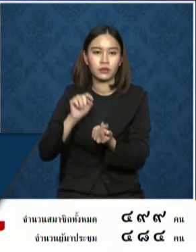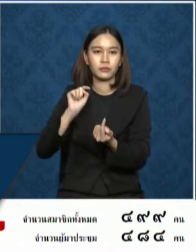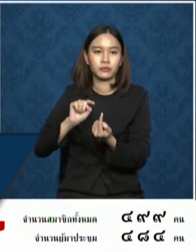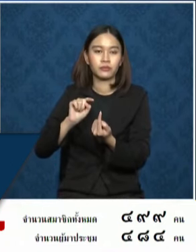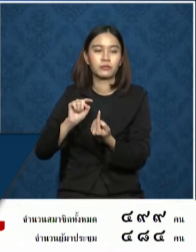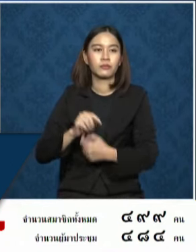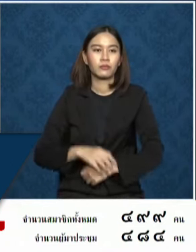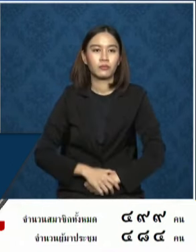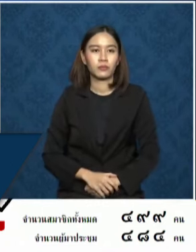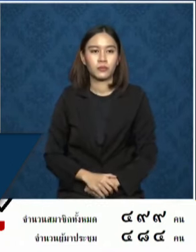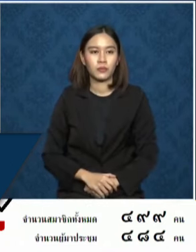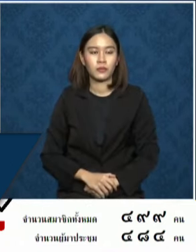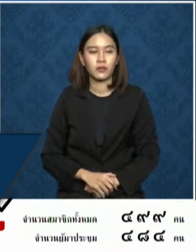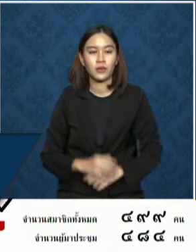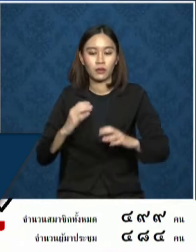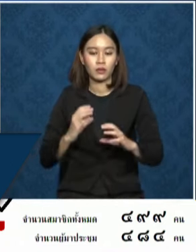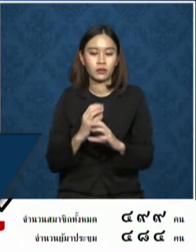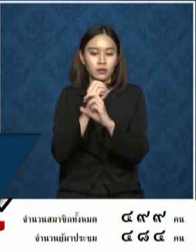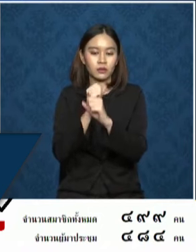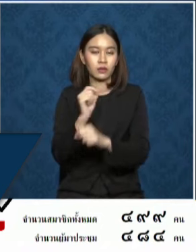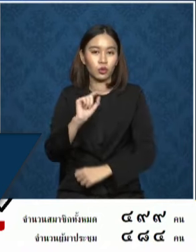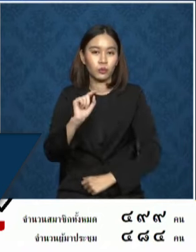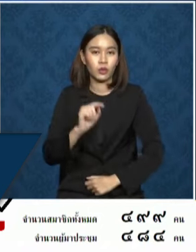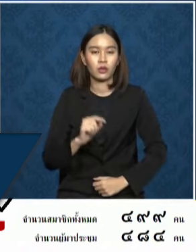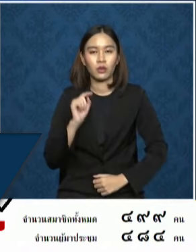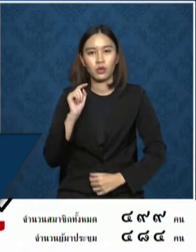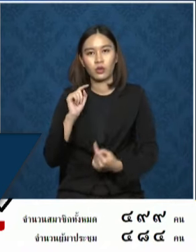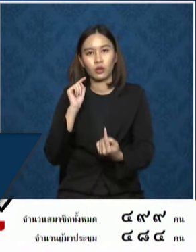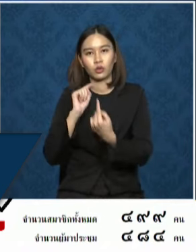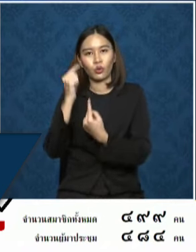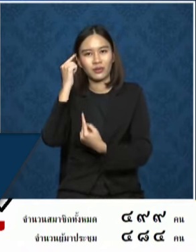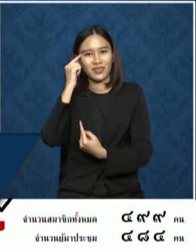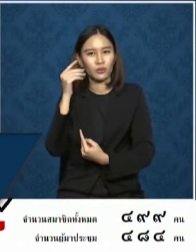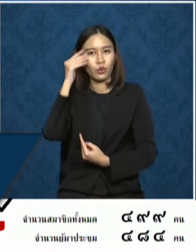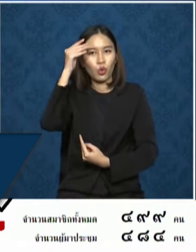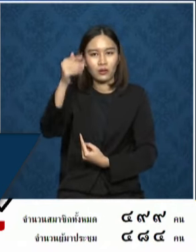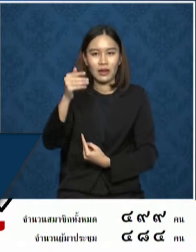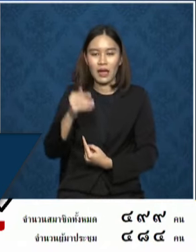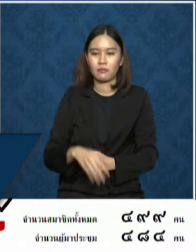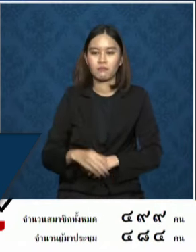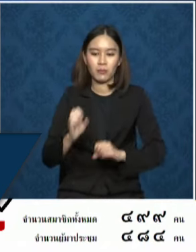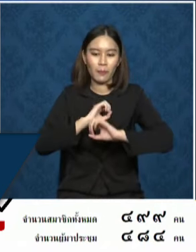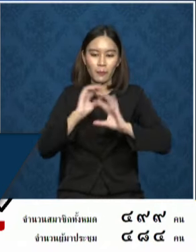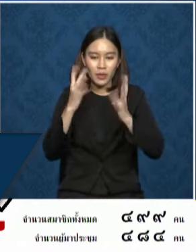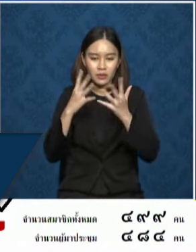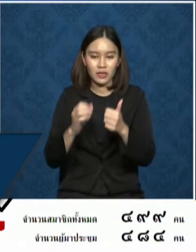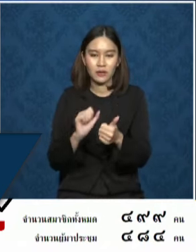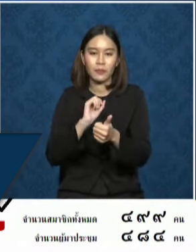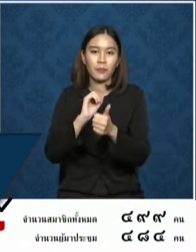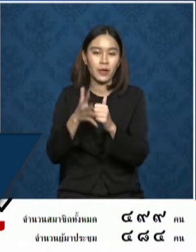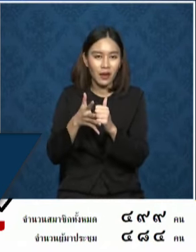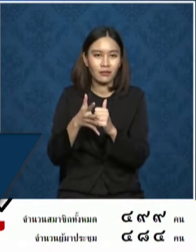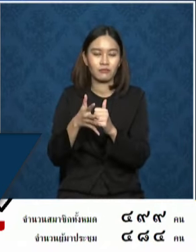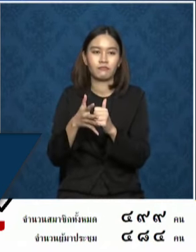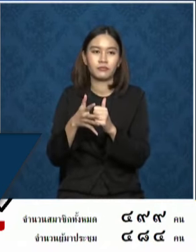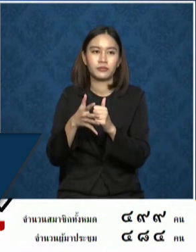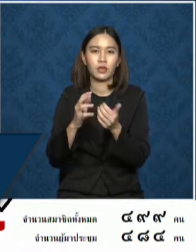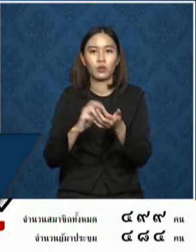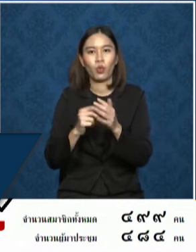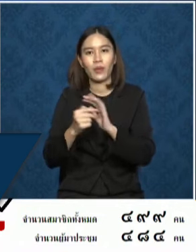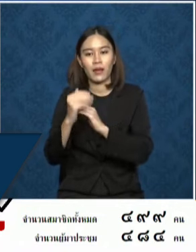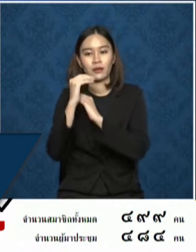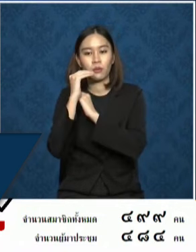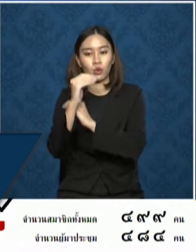มาสรุปว่าเมื่อการพยากรณ์ไม่แม่นยำครับไม่ทันไม่ทันการครับก็ไม่สามารถ